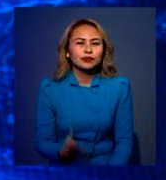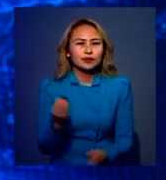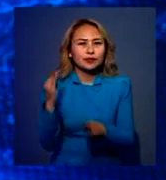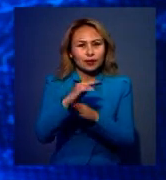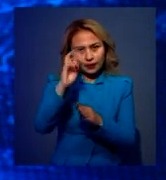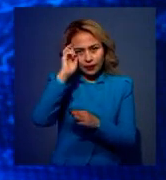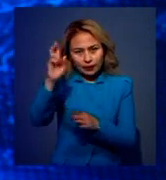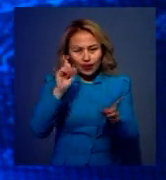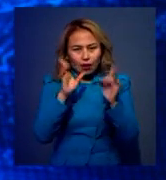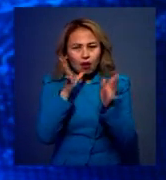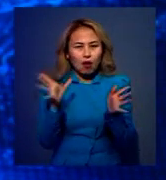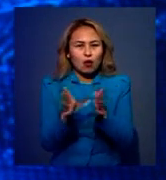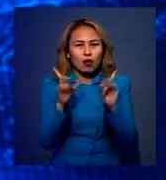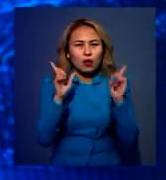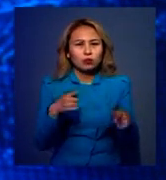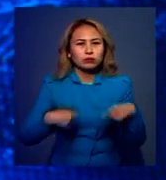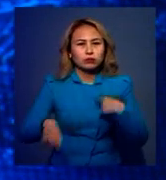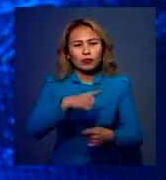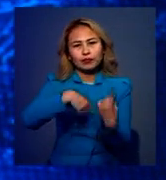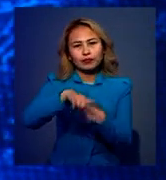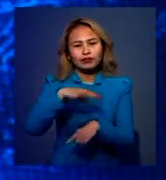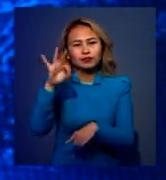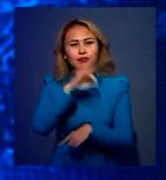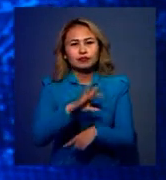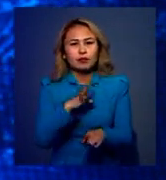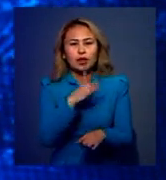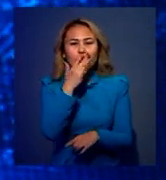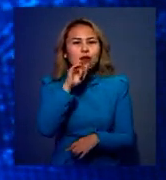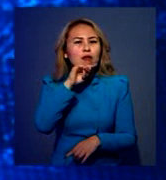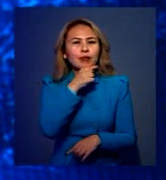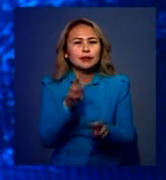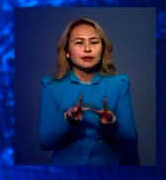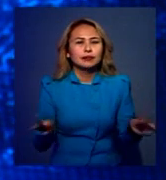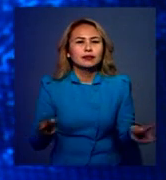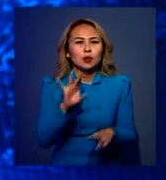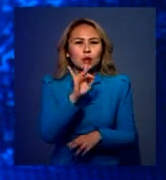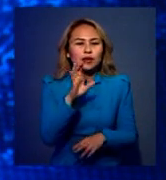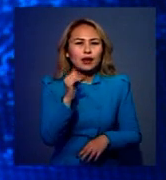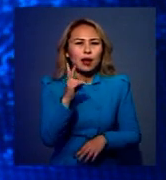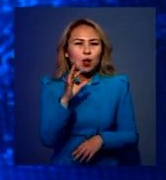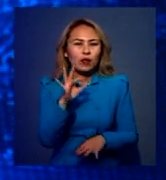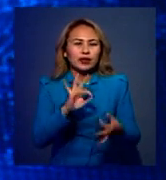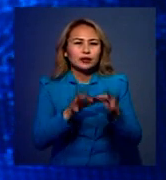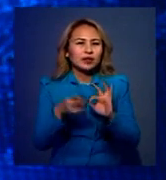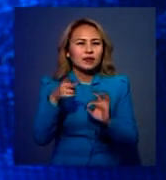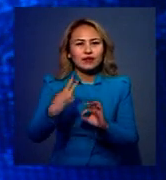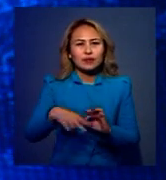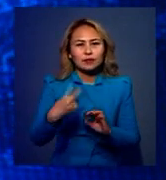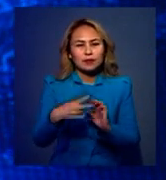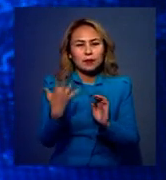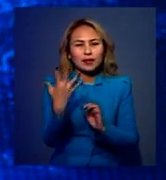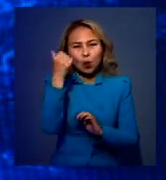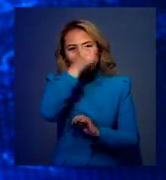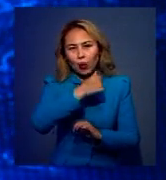Сондай-ақ бүгін үкіметте электронды сауданы дамыту мәселелері қаралды. Ұлттық экономика министрі Руслан Дәленовтің айтуынша, 2025